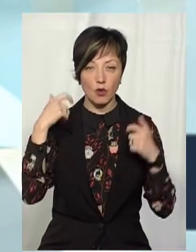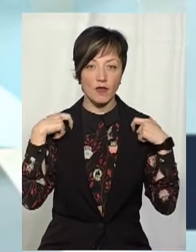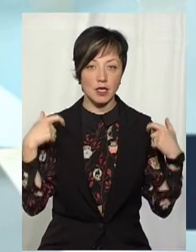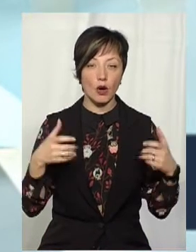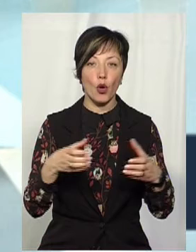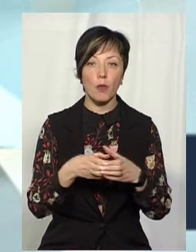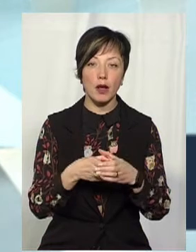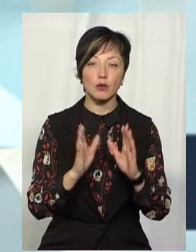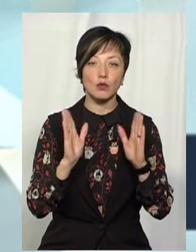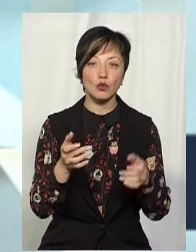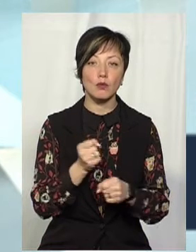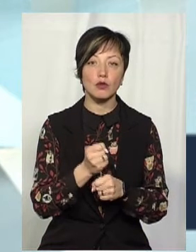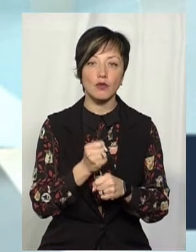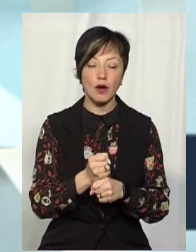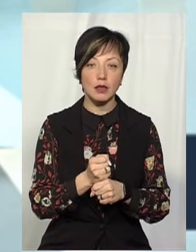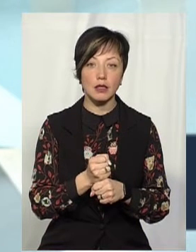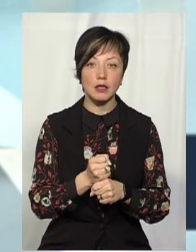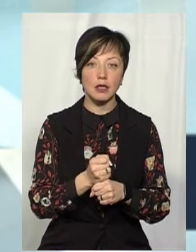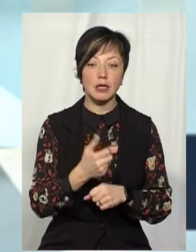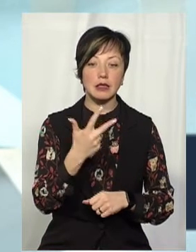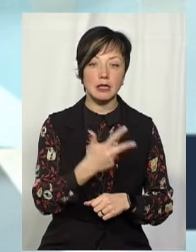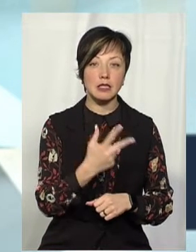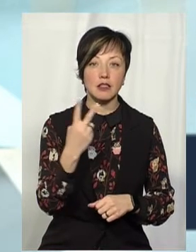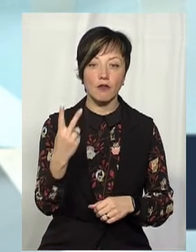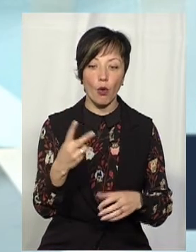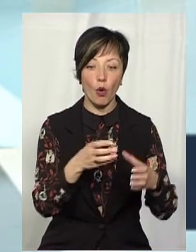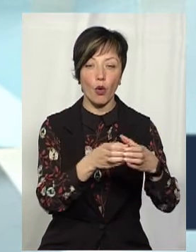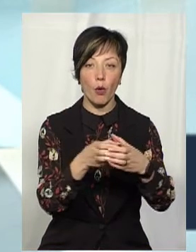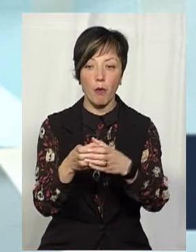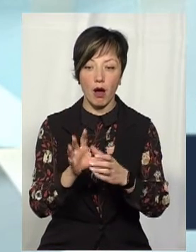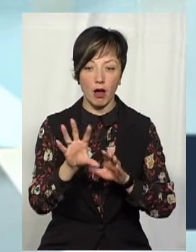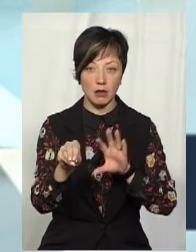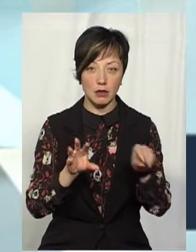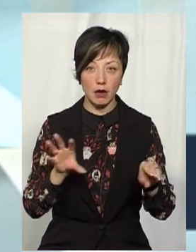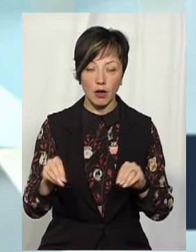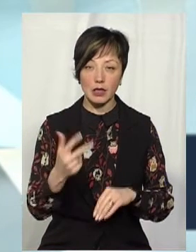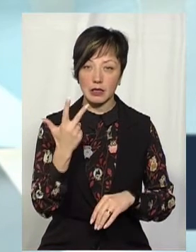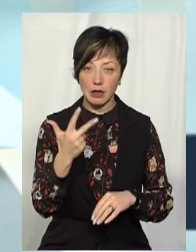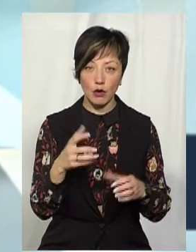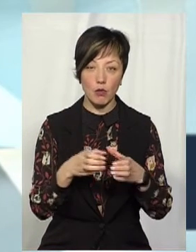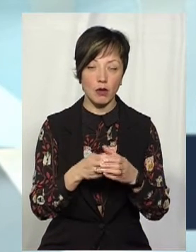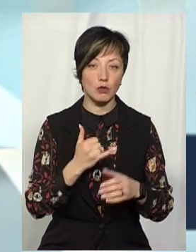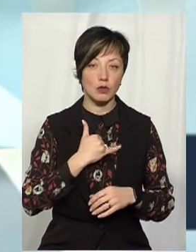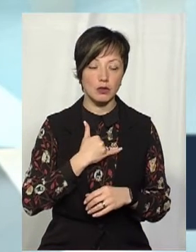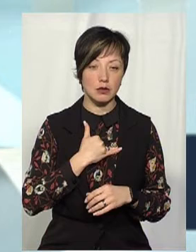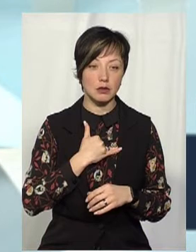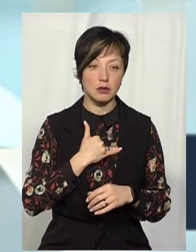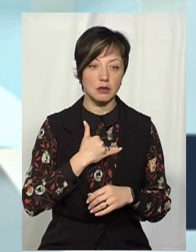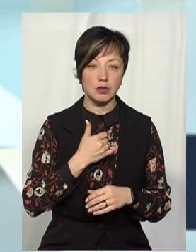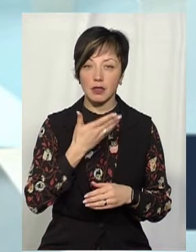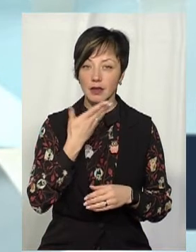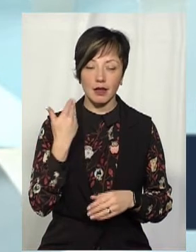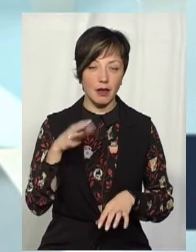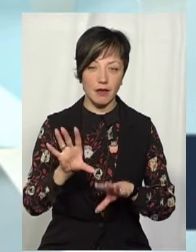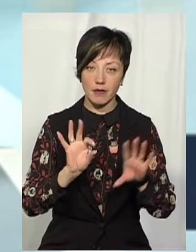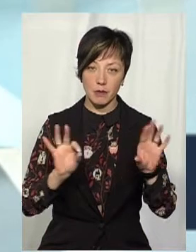громади, ці будуть працювати на даний час в 32 громадах, тому що по 3 громадах в нас не